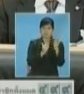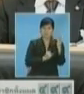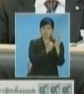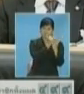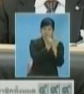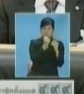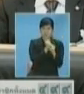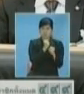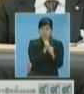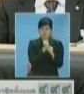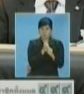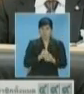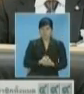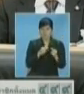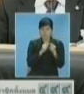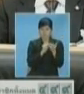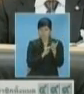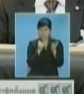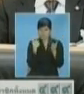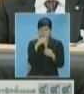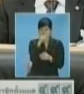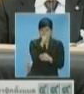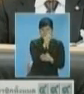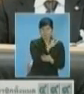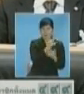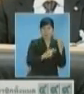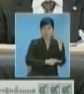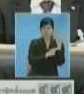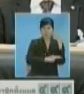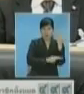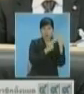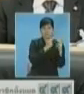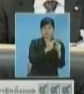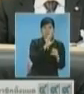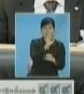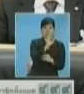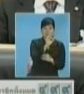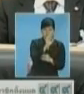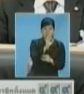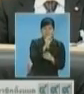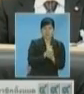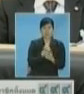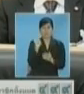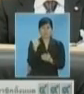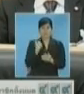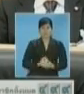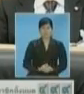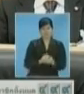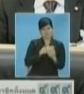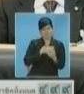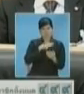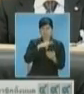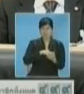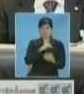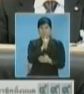จลับณโรงแรมโฟร์ซีซั่นซึ่งเป็นที่เครือบแคลงสงสัยว่าจะมีผลประโยชน์ทับซ้อนแล้วก็